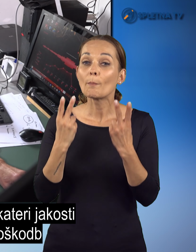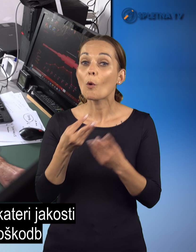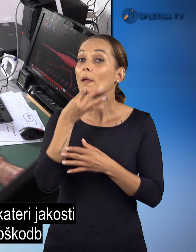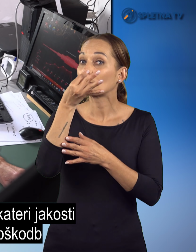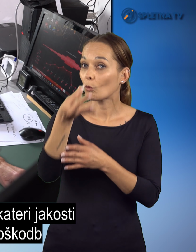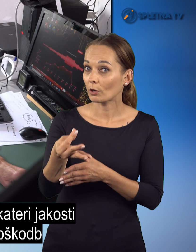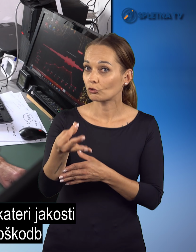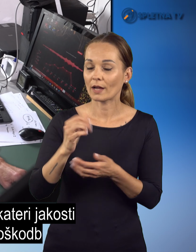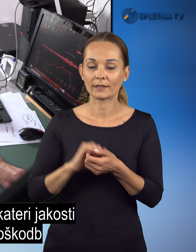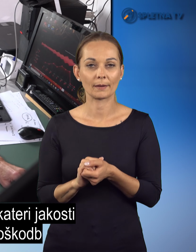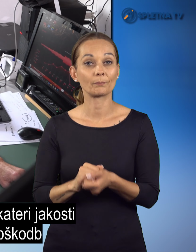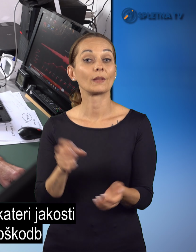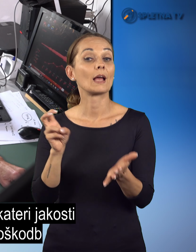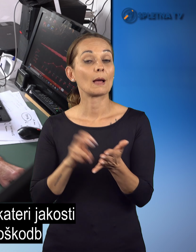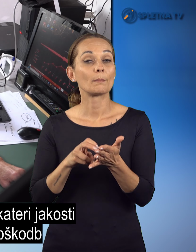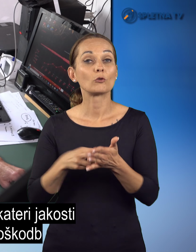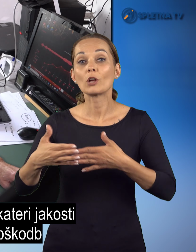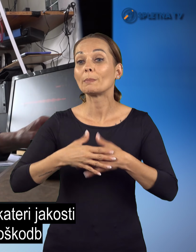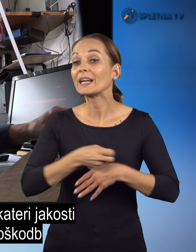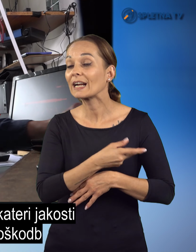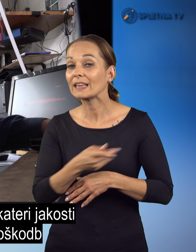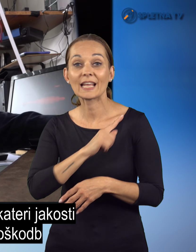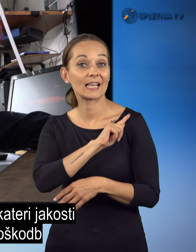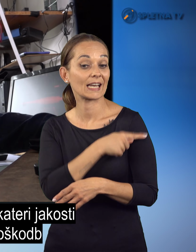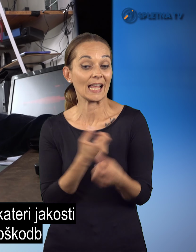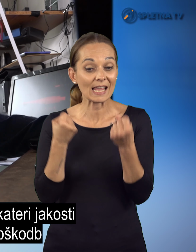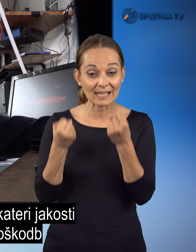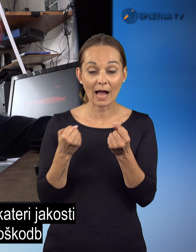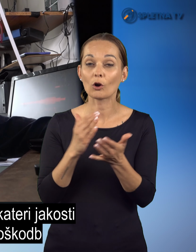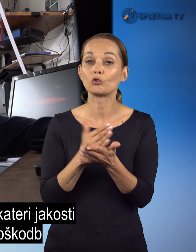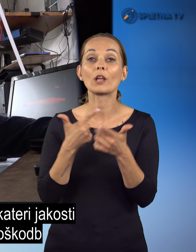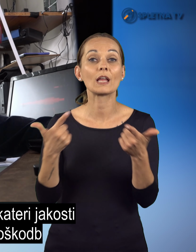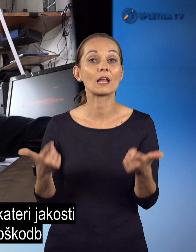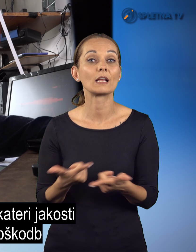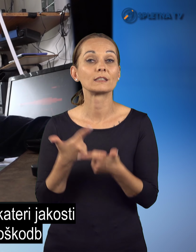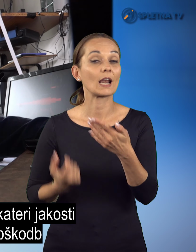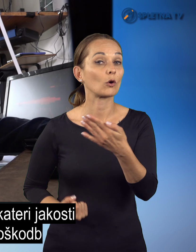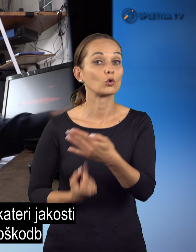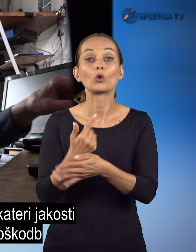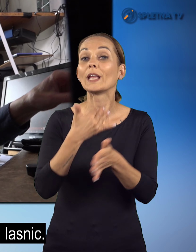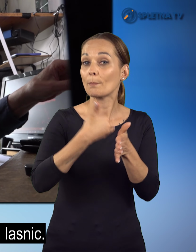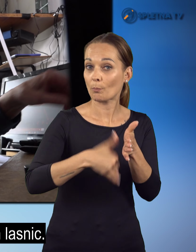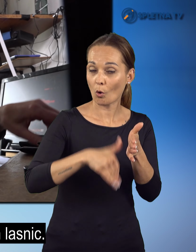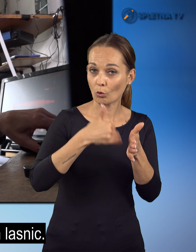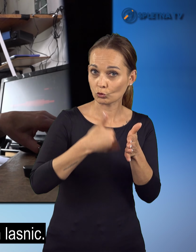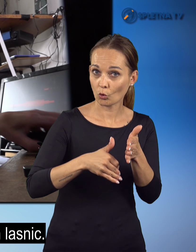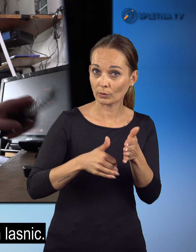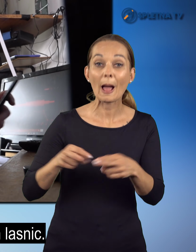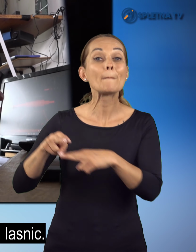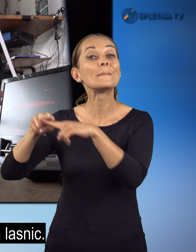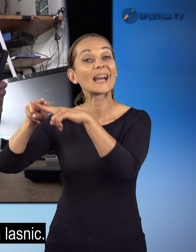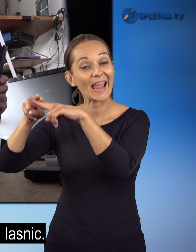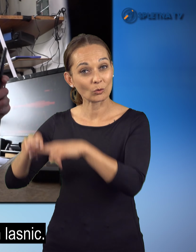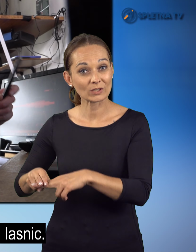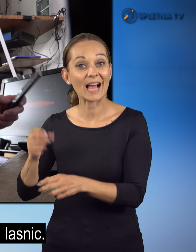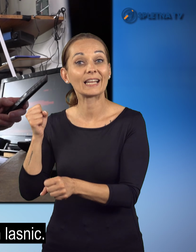vprašanje in pri kateri jakosti že lahko prihaja do poškodb